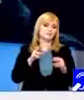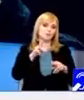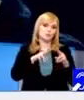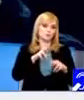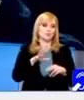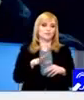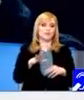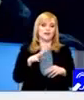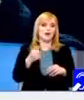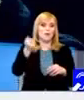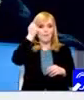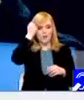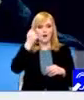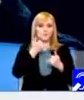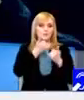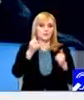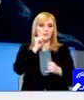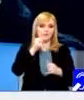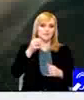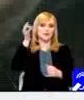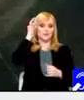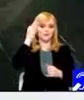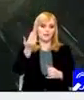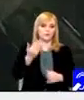din lume dedicată cântărețului David Bowie.